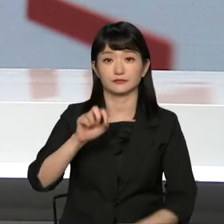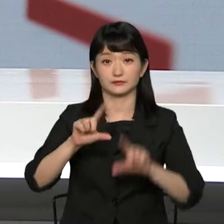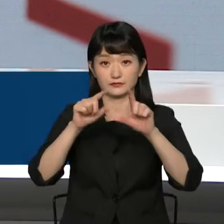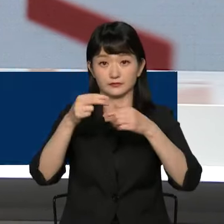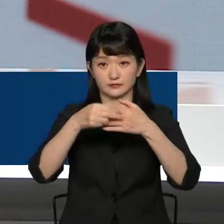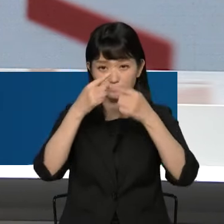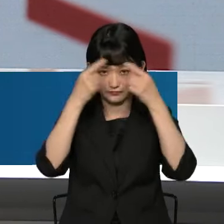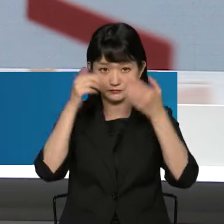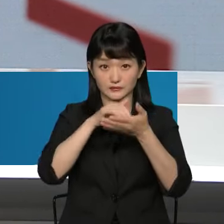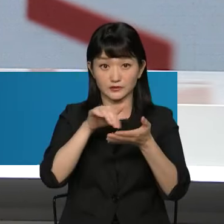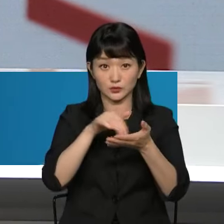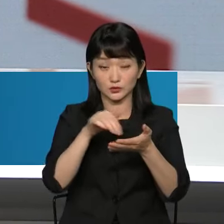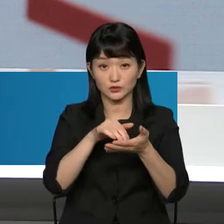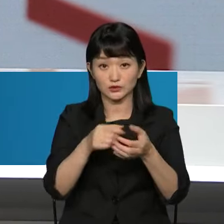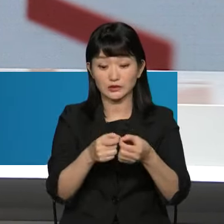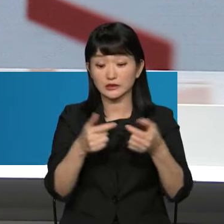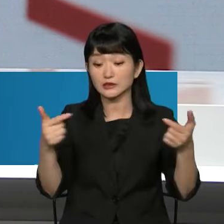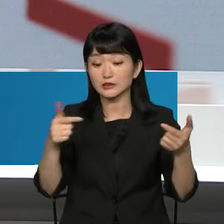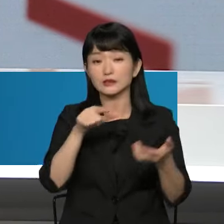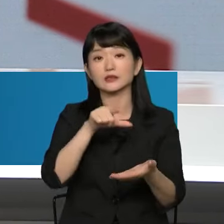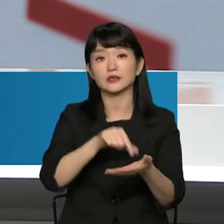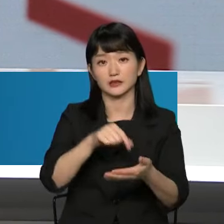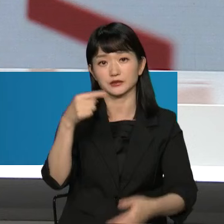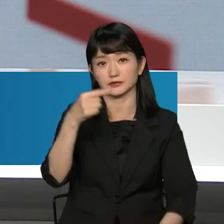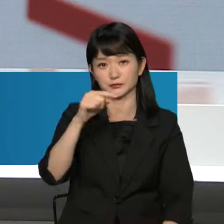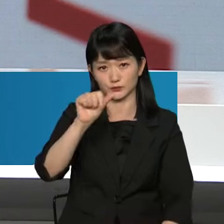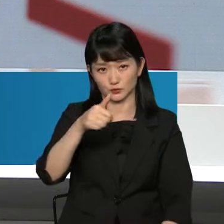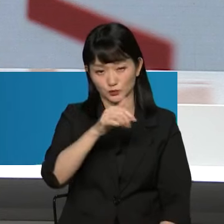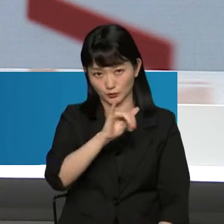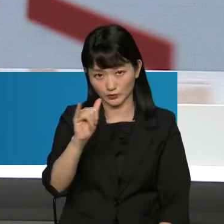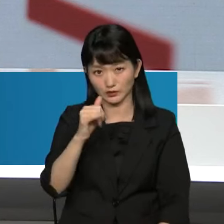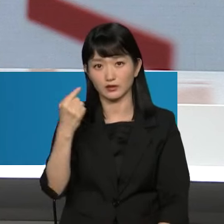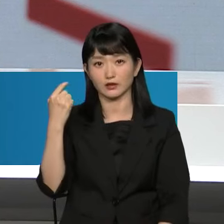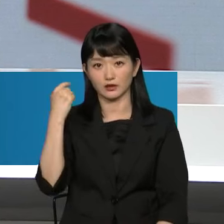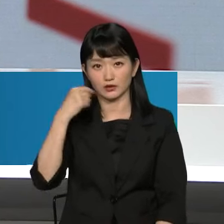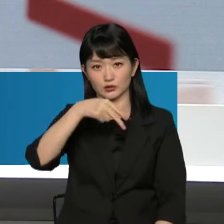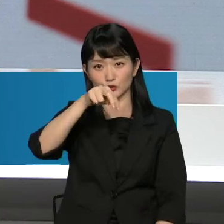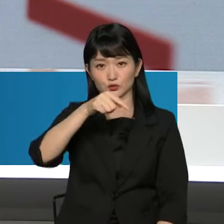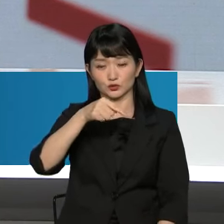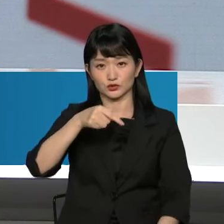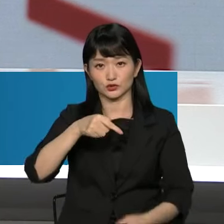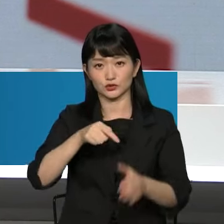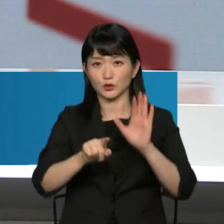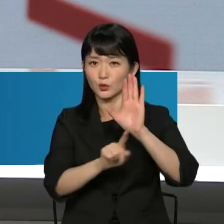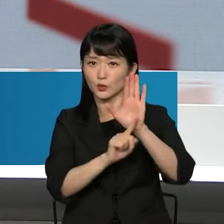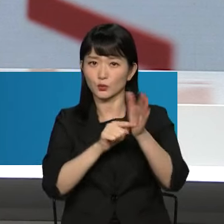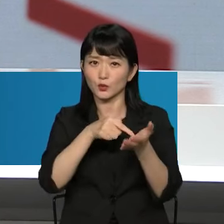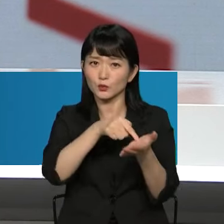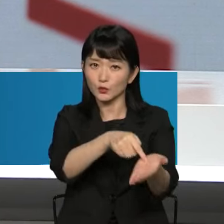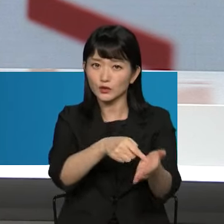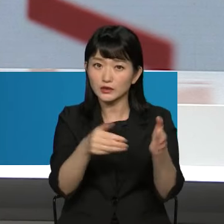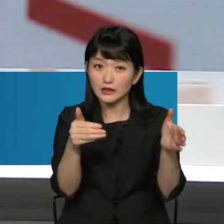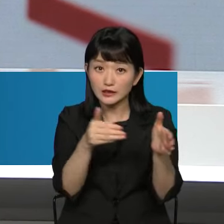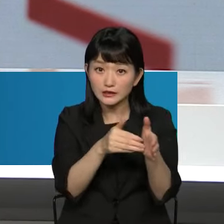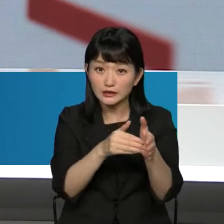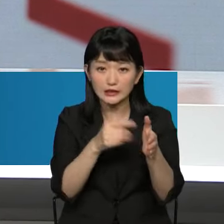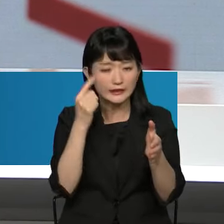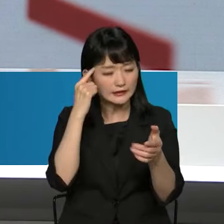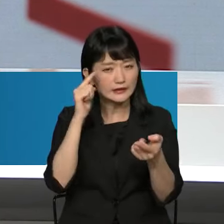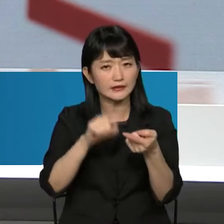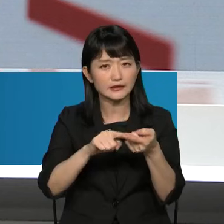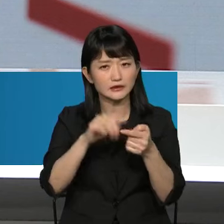2025학년도 의대 정원은 약 1,500명 늘었습니다. 어제 수시 모집 접수를 마감해보니 예상대로 수험생들이